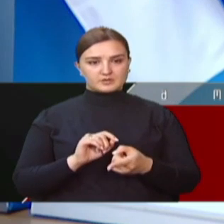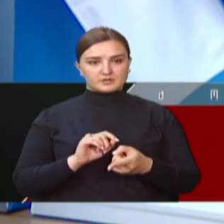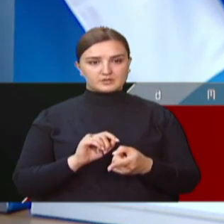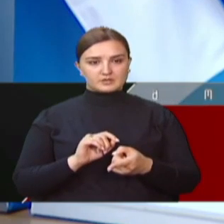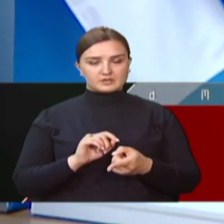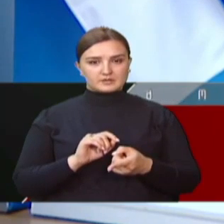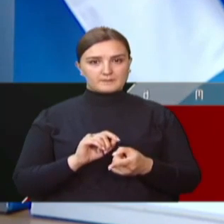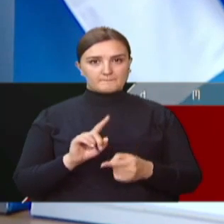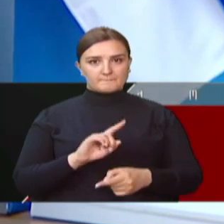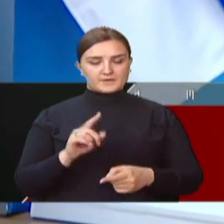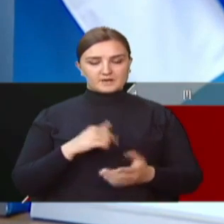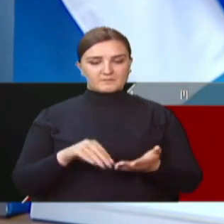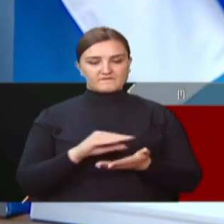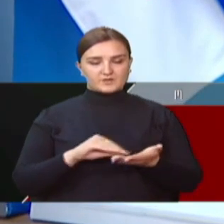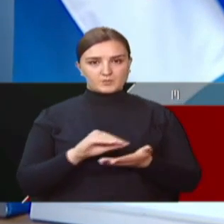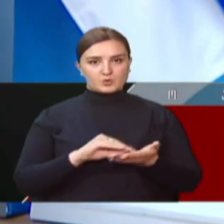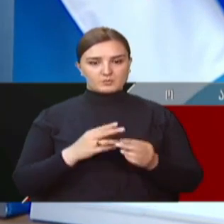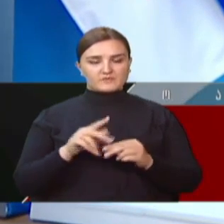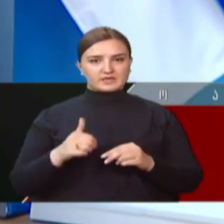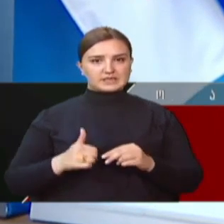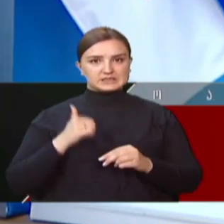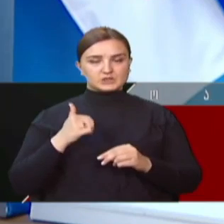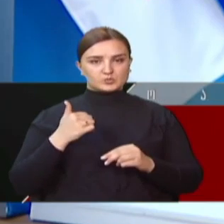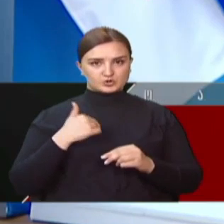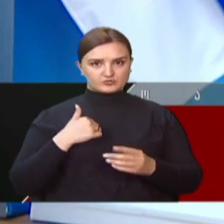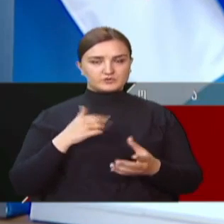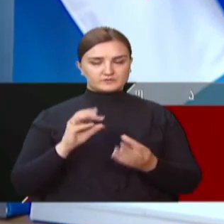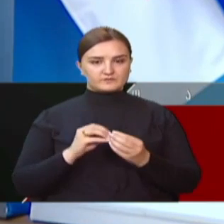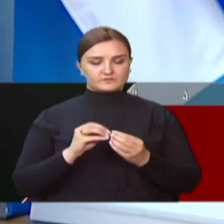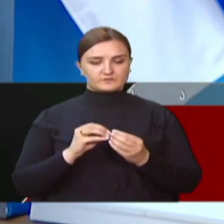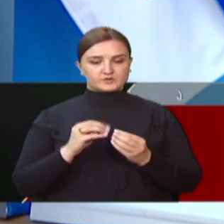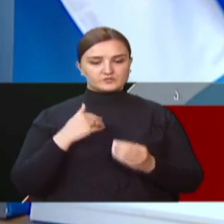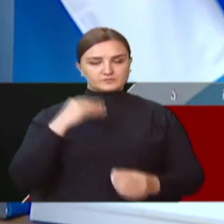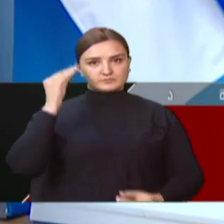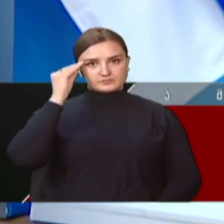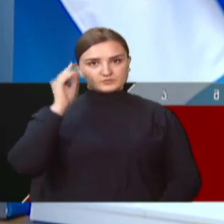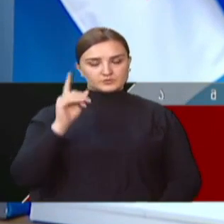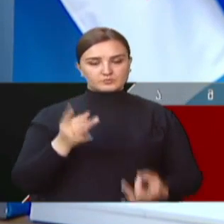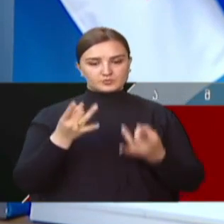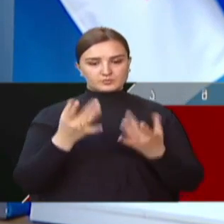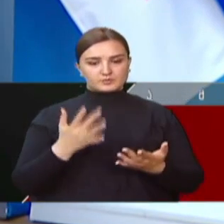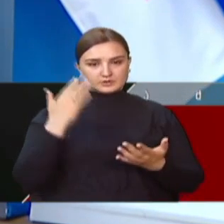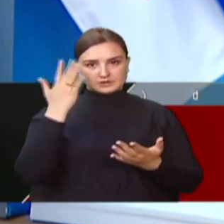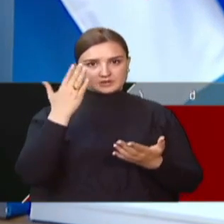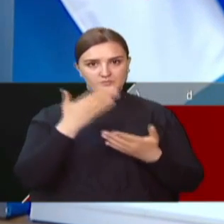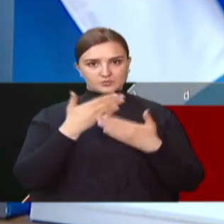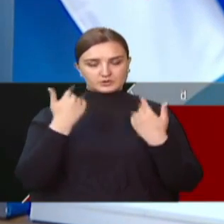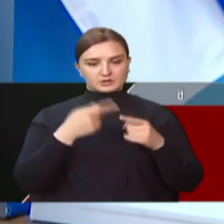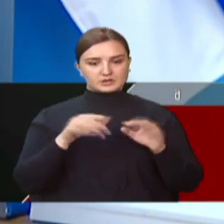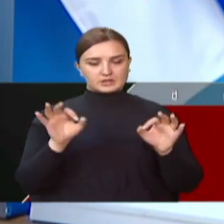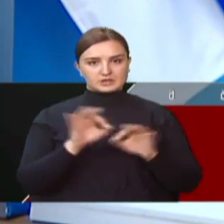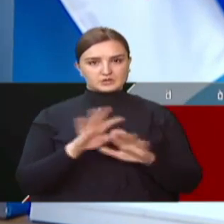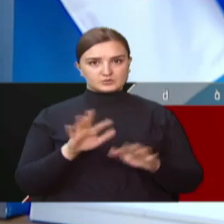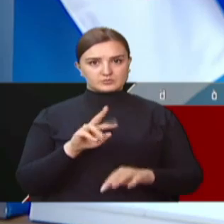უკავშირდება, მაგრამ ვიმეორებ, ჩვენ ამასაც ღირსეულად შევხვდებით, ვინაიდან მიგვაჩნია, რომ უბრალოდ წარმოუდგენელი და არასწორი